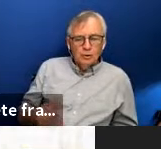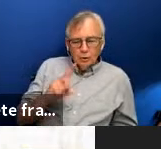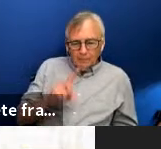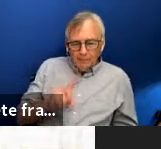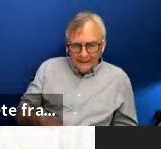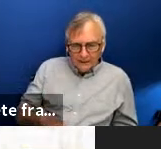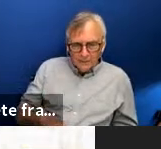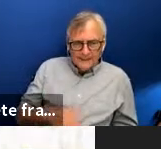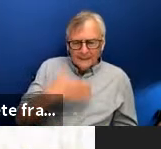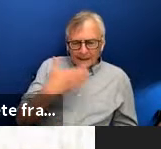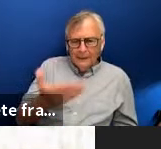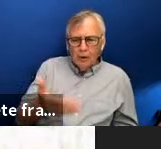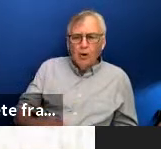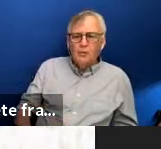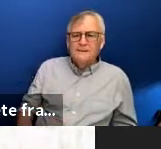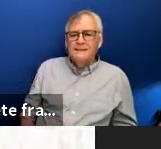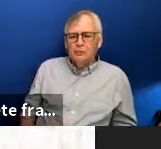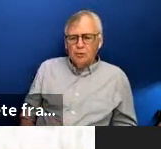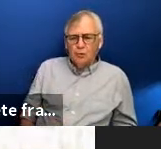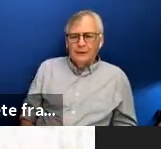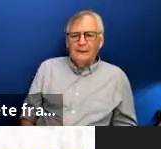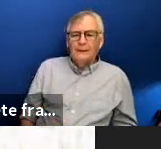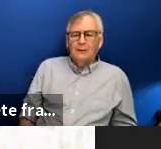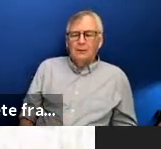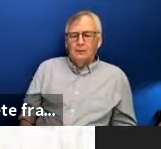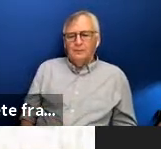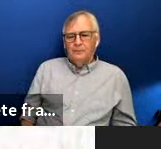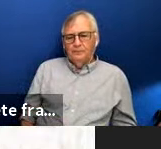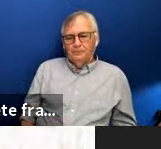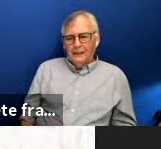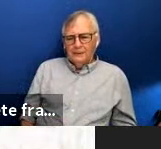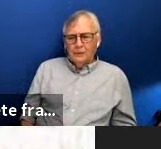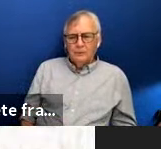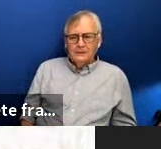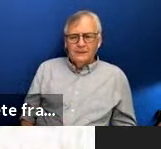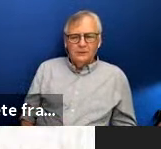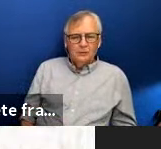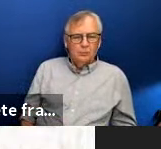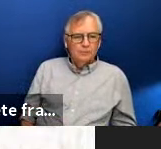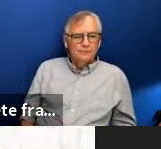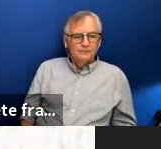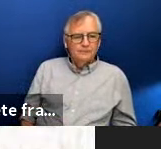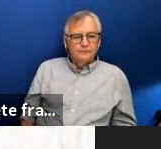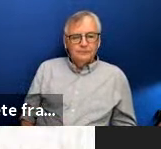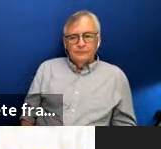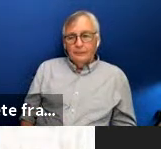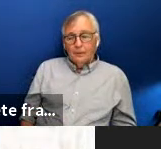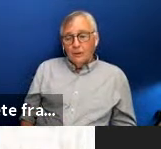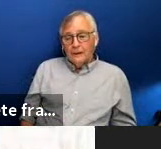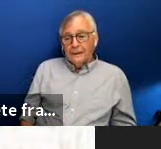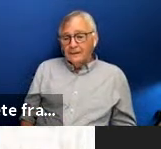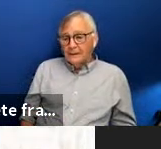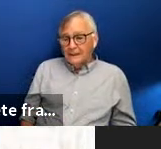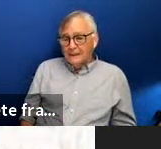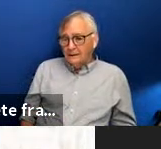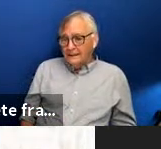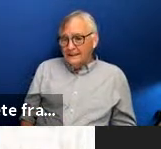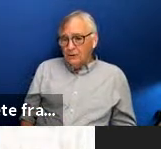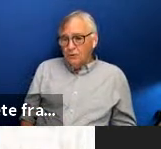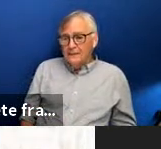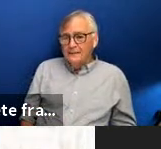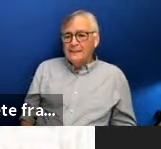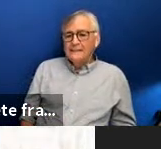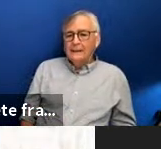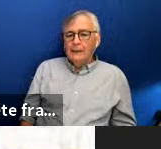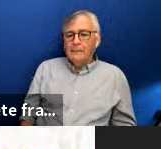Il y a une semaine qui est consacrée, mais le lundi, c'est une journée, la Journée mondiale des sourds. Au Canada, les langues des